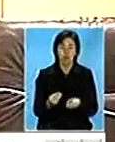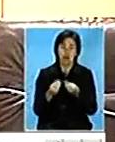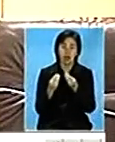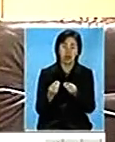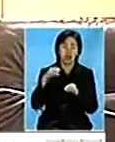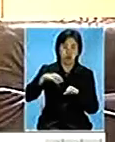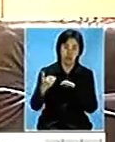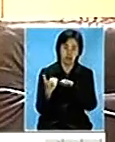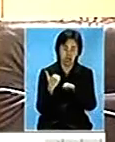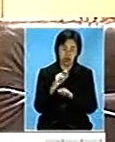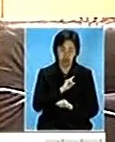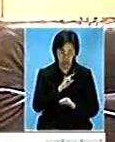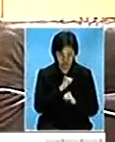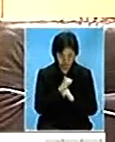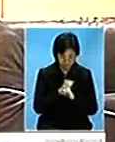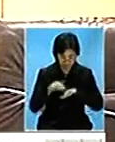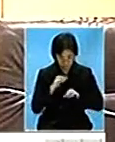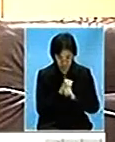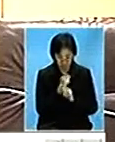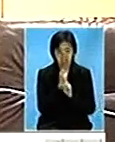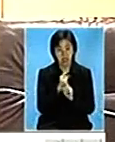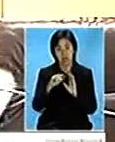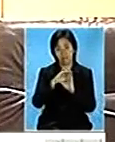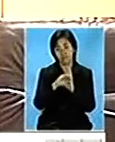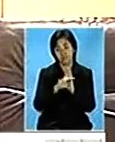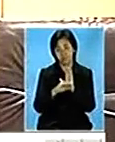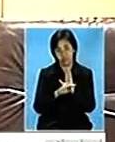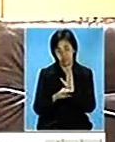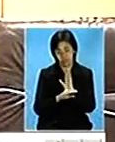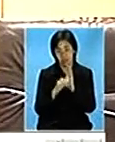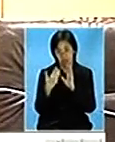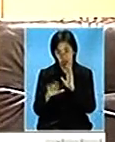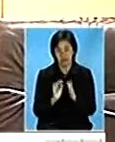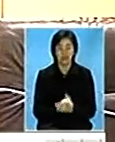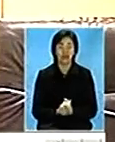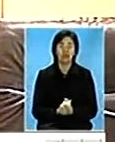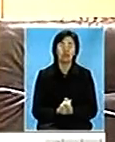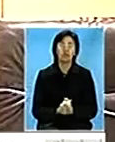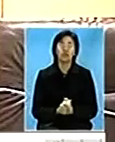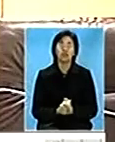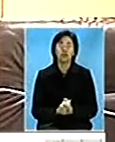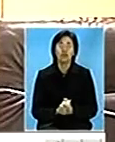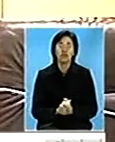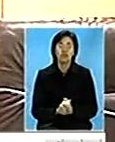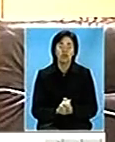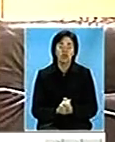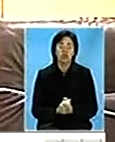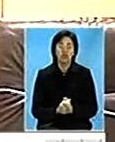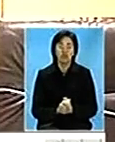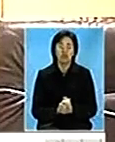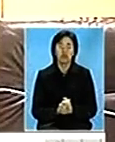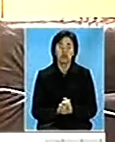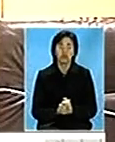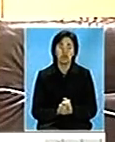มทางหลวงพิจารณาดำเนินการตามหลักเกณฑ์แล้วนะครับว่าถ้